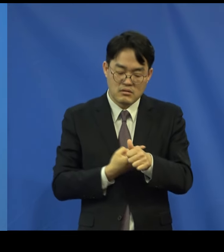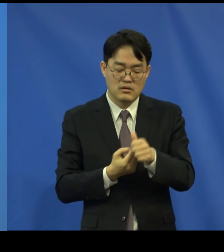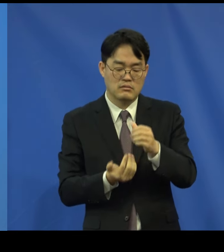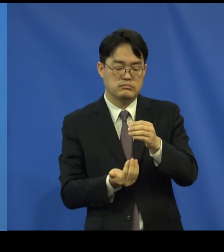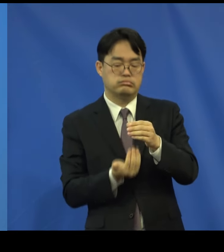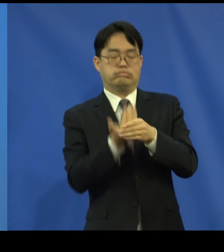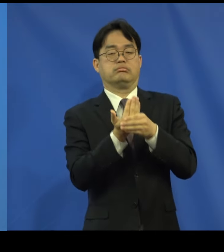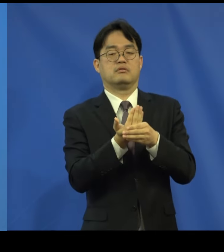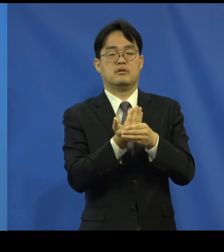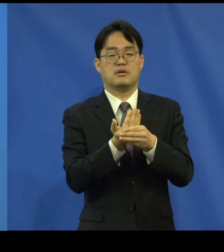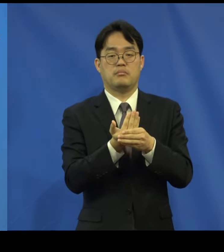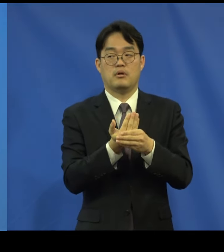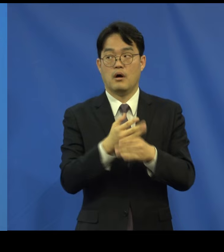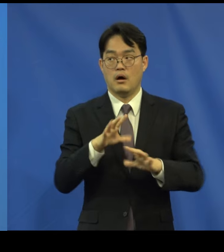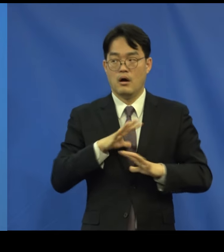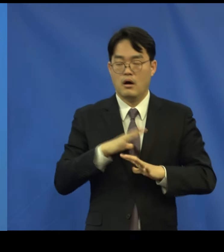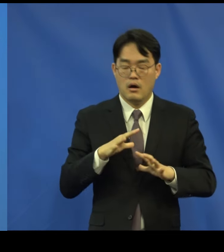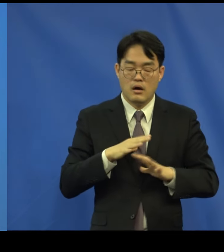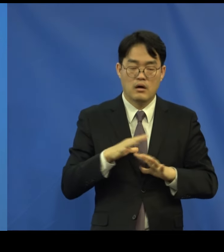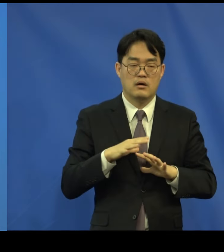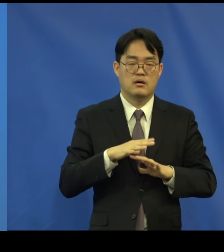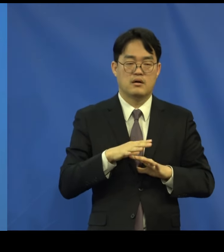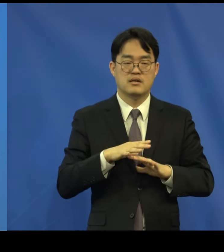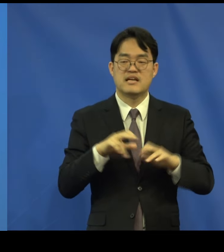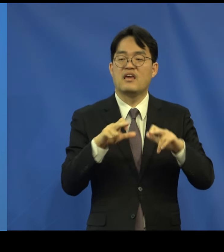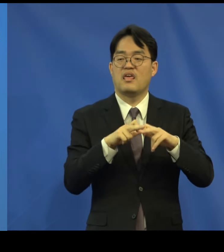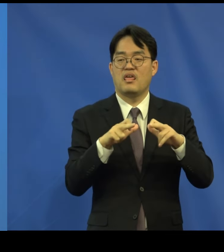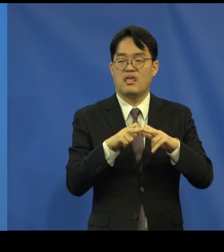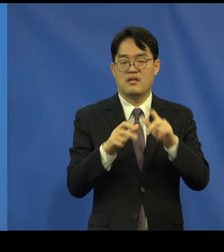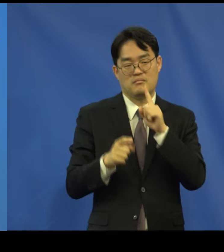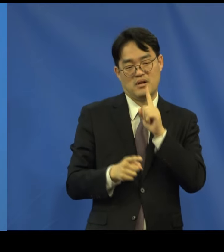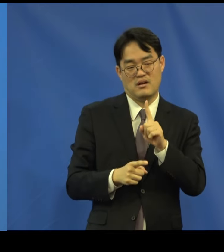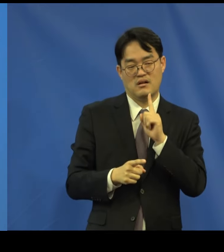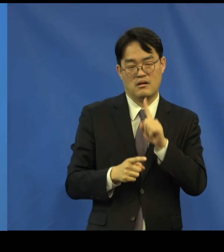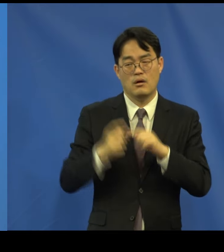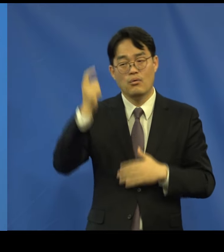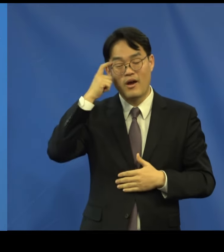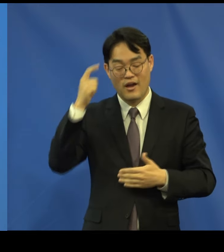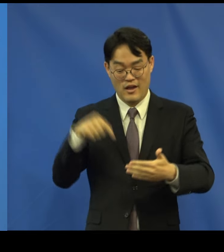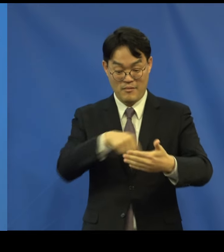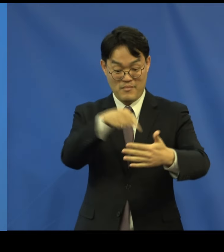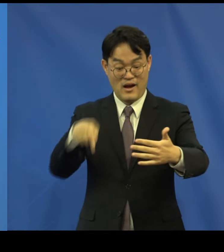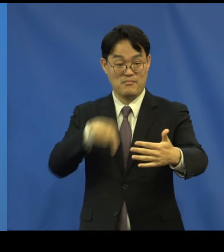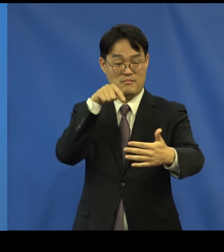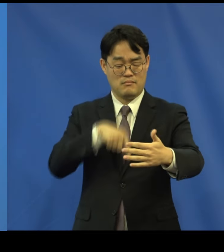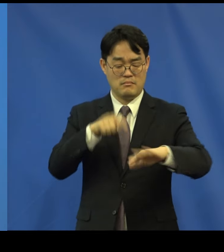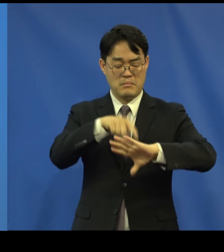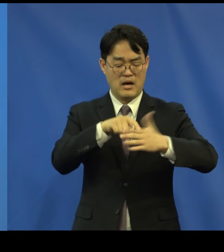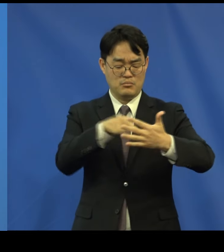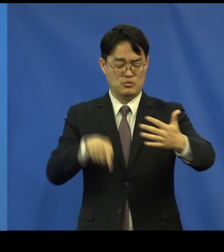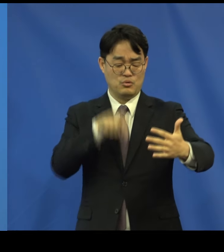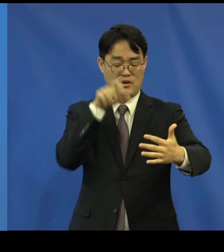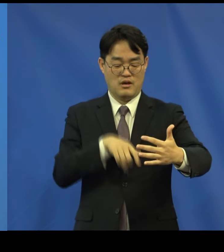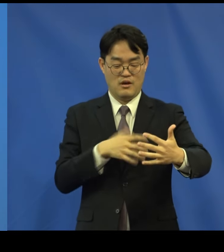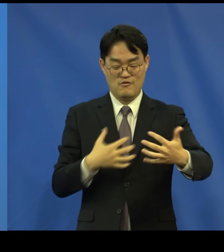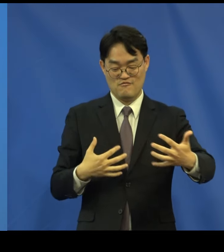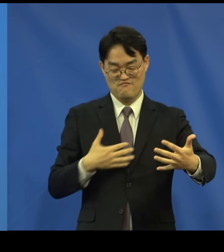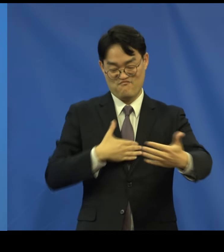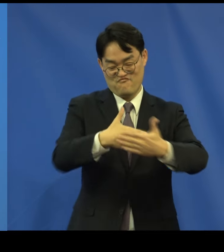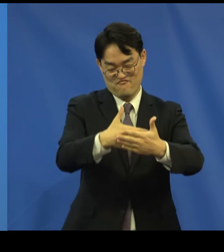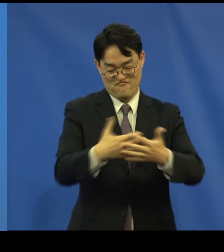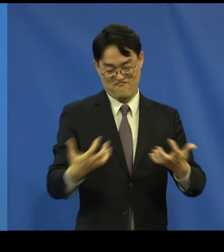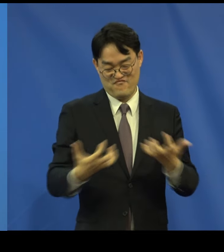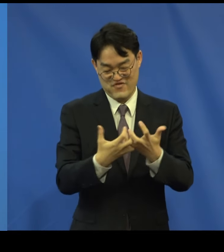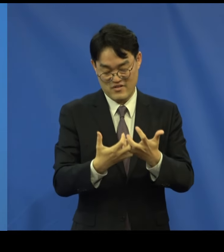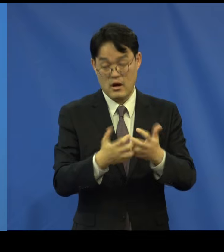하나라고 해요. 큰 빈 공간이 생기는 겁니다. 이건 지금 제자들의